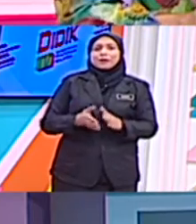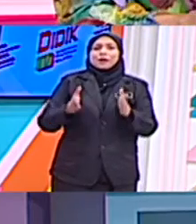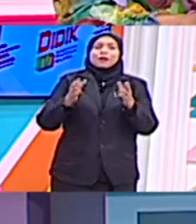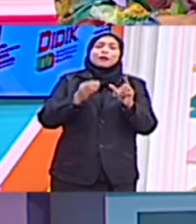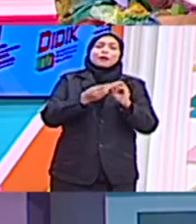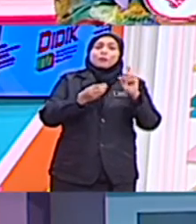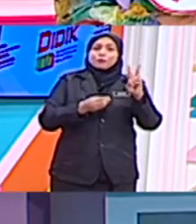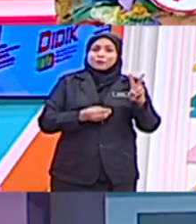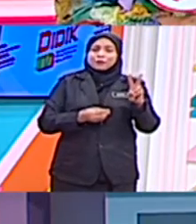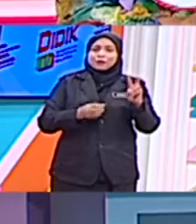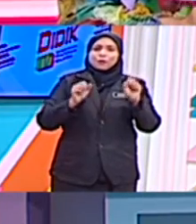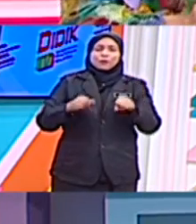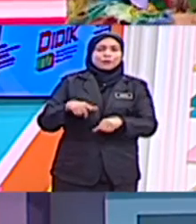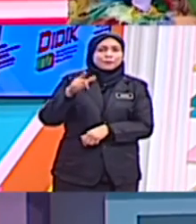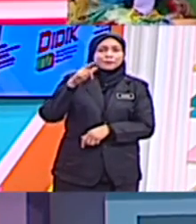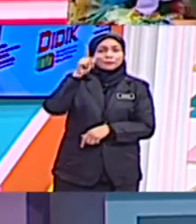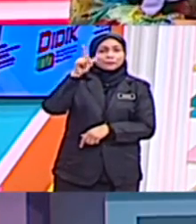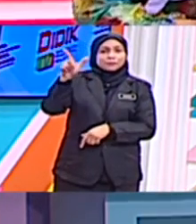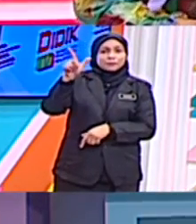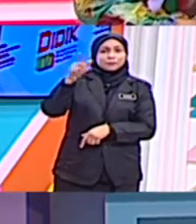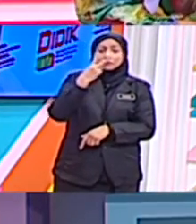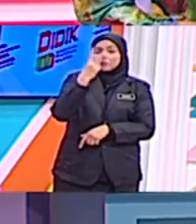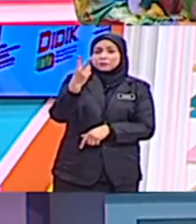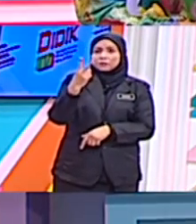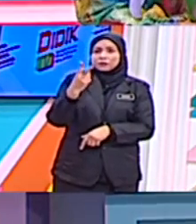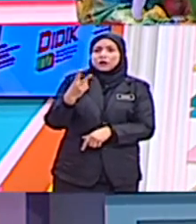kedua, perbuatan melihat. Jangan nak ngada-ngada pula nak